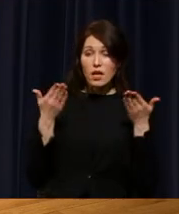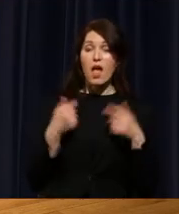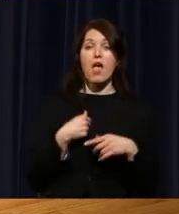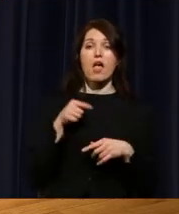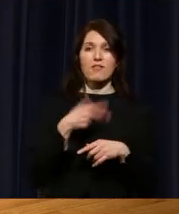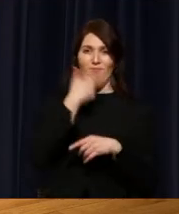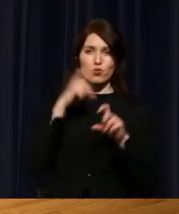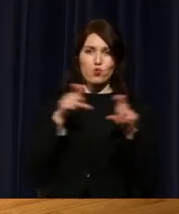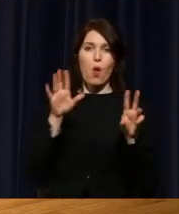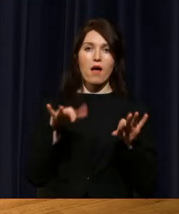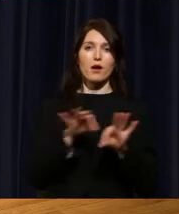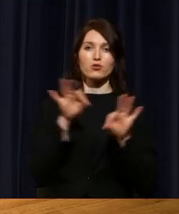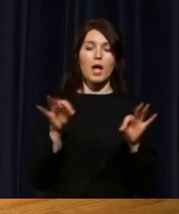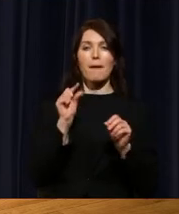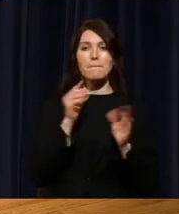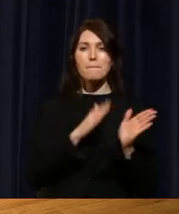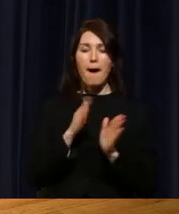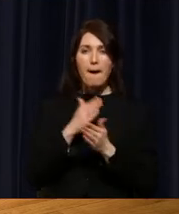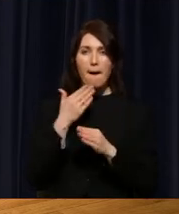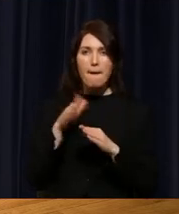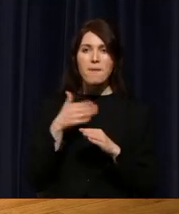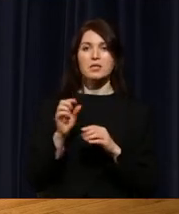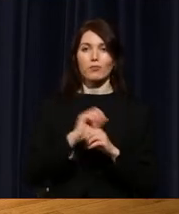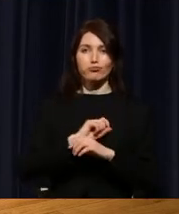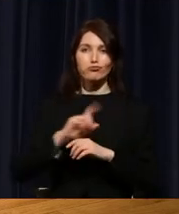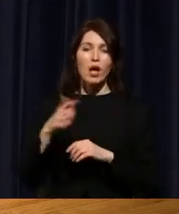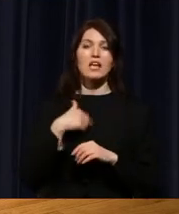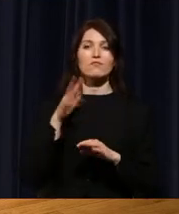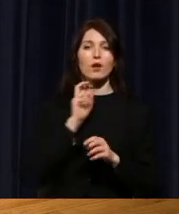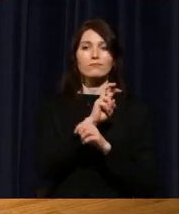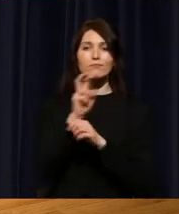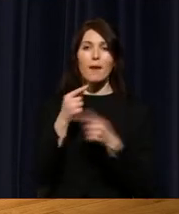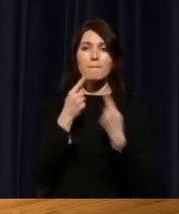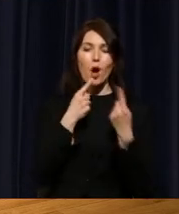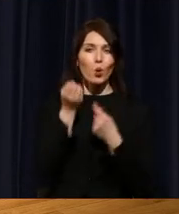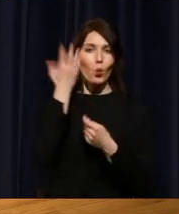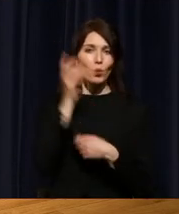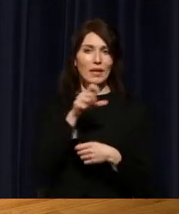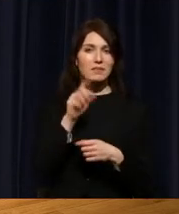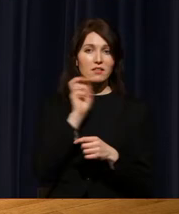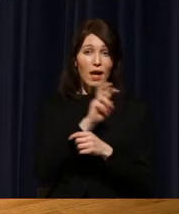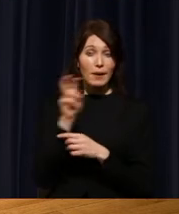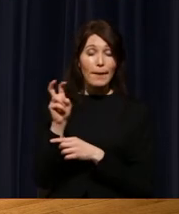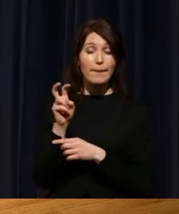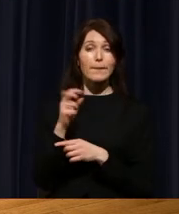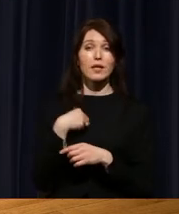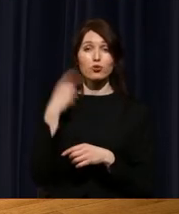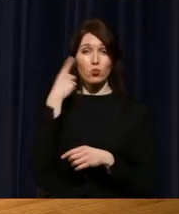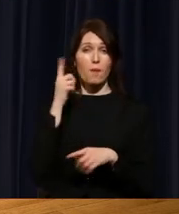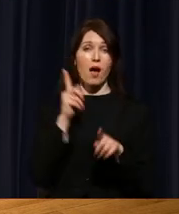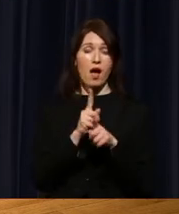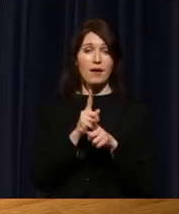to vidusskolā varu sākt jau lēnām audzēt, es varu iet parunāties ar gudriem cilvēkiem, man liekas, ka arī